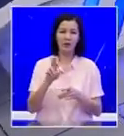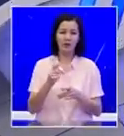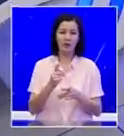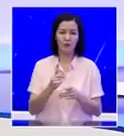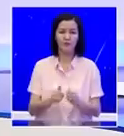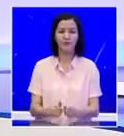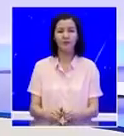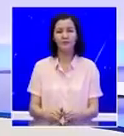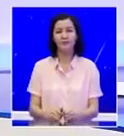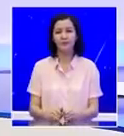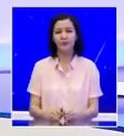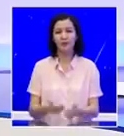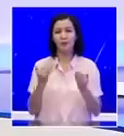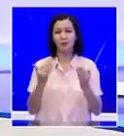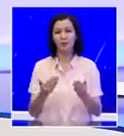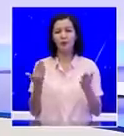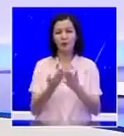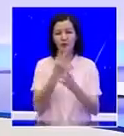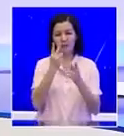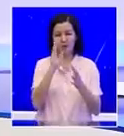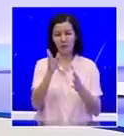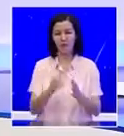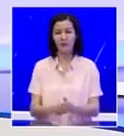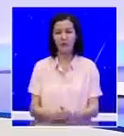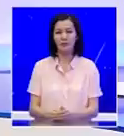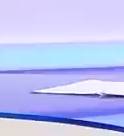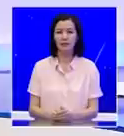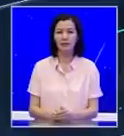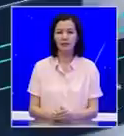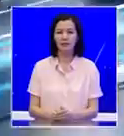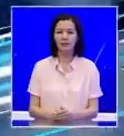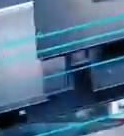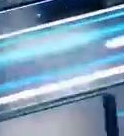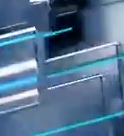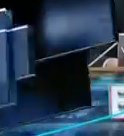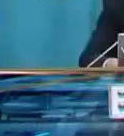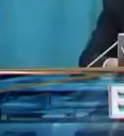Жұмашқызы. Қымбатты көрермен, бүгін көретіндеріңіз.